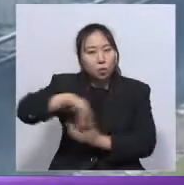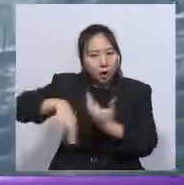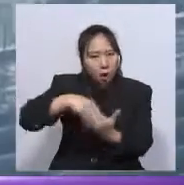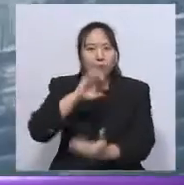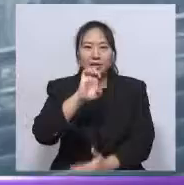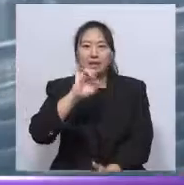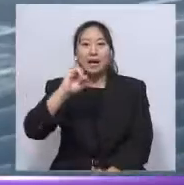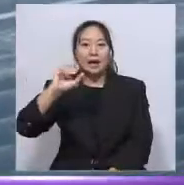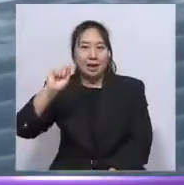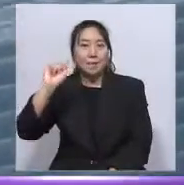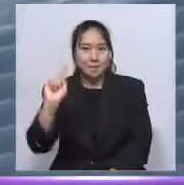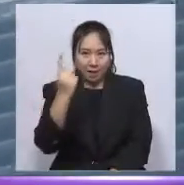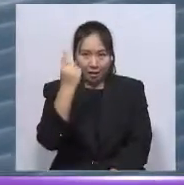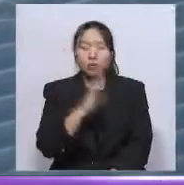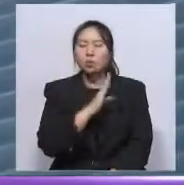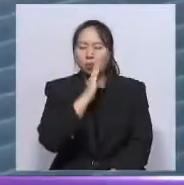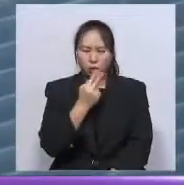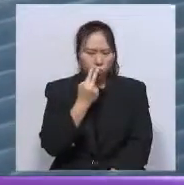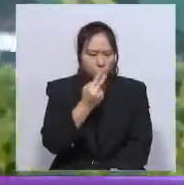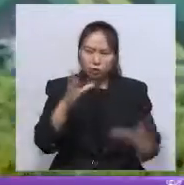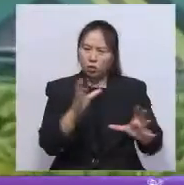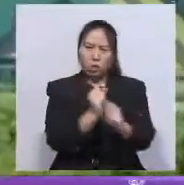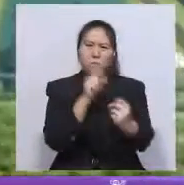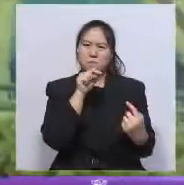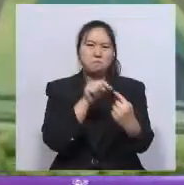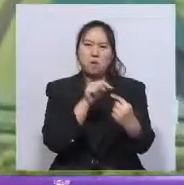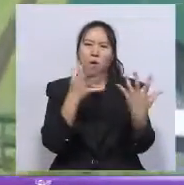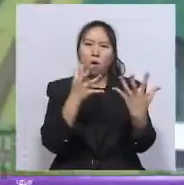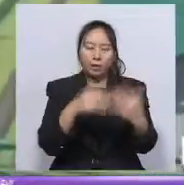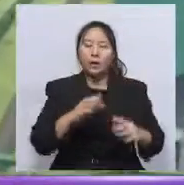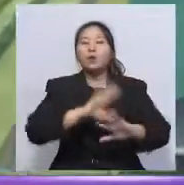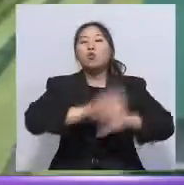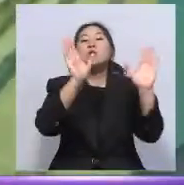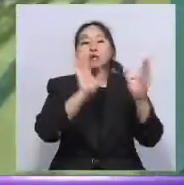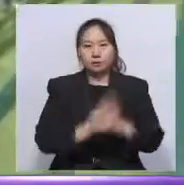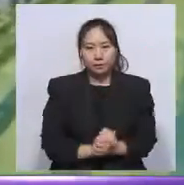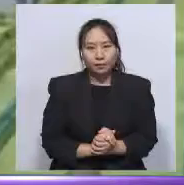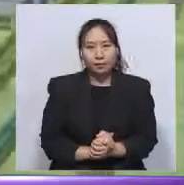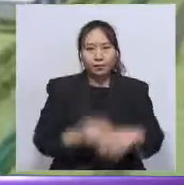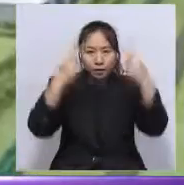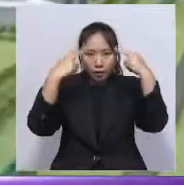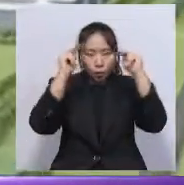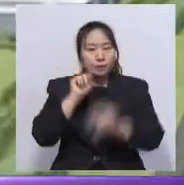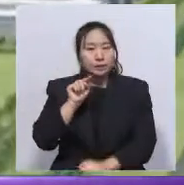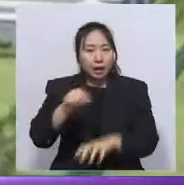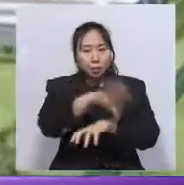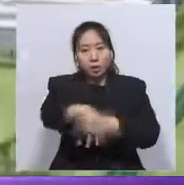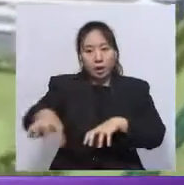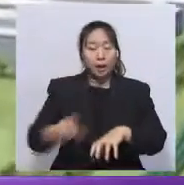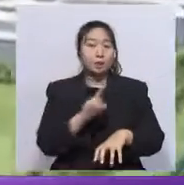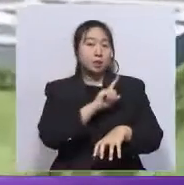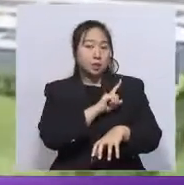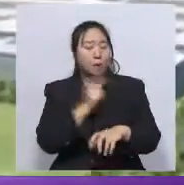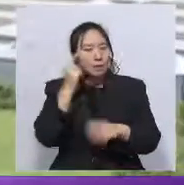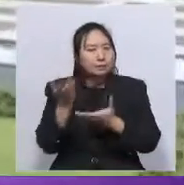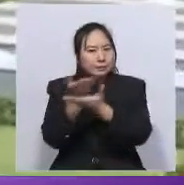EIA ใหม่ถ้าหากผลสรุปว่าไม่เหมาะสมก็จะยกเลิกโครงการนายกรัฐมนตรียังสั่งการหน่วยงานที่เกี่ยวข้องไปพิ